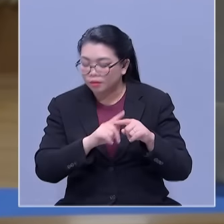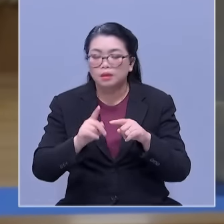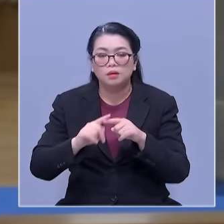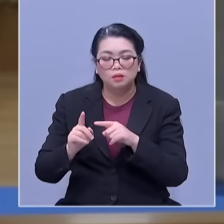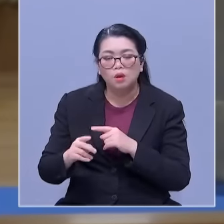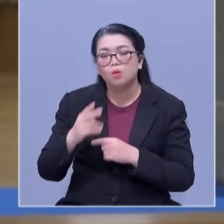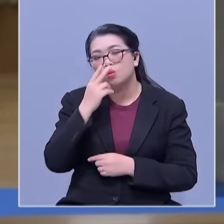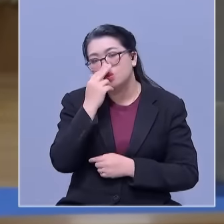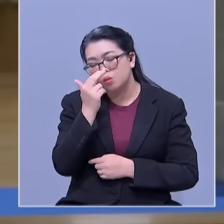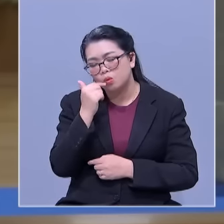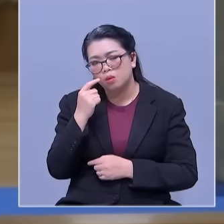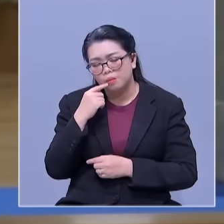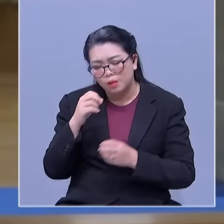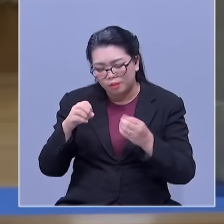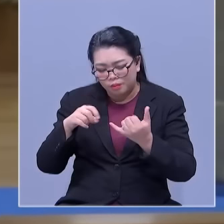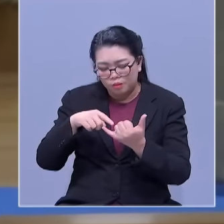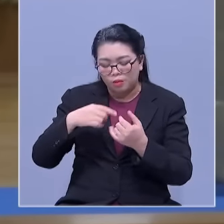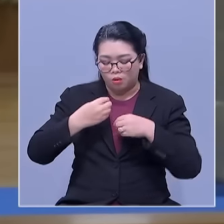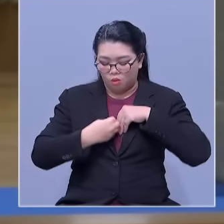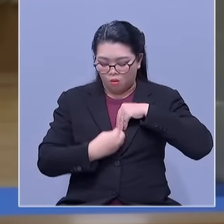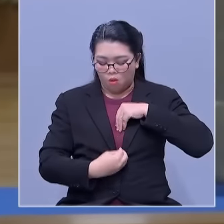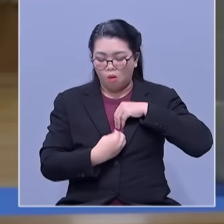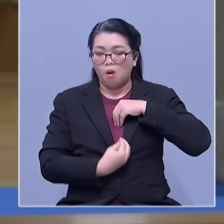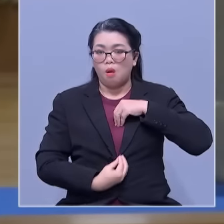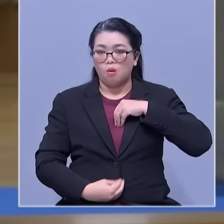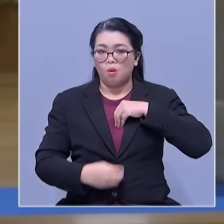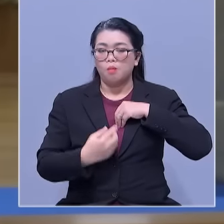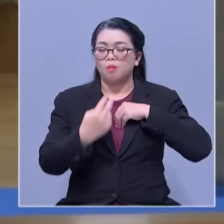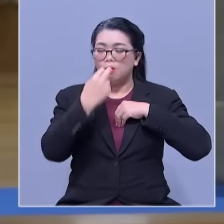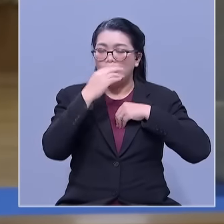ดูว่ามีขม่าวควันไฟในหลอดลมหรือไม่